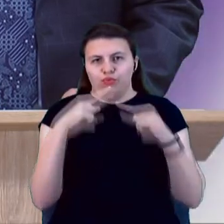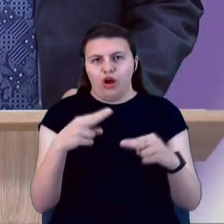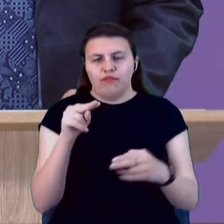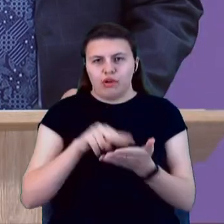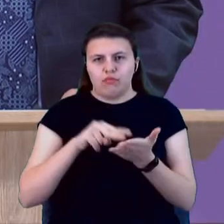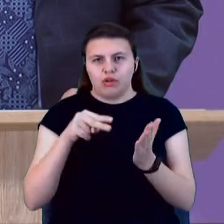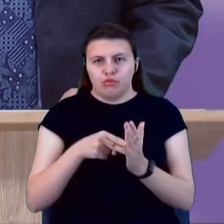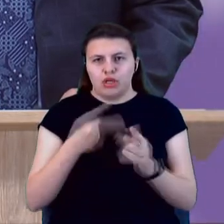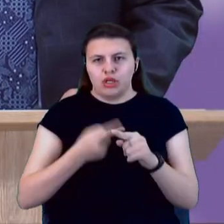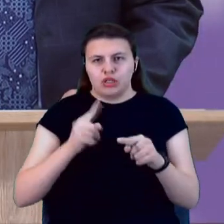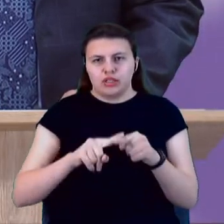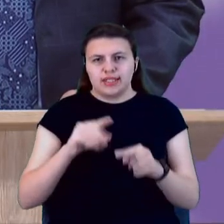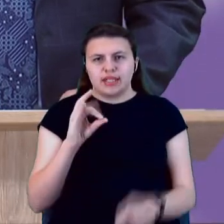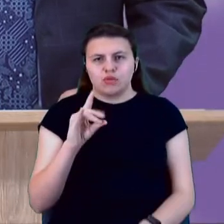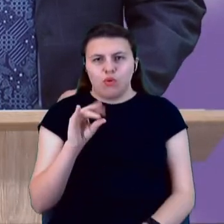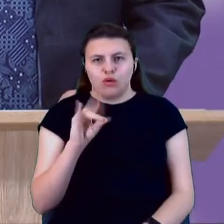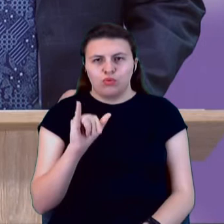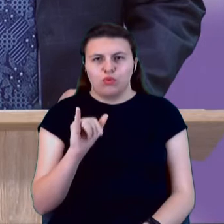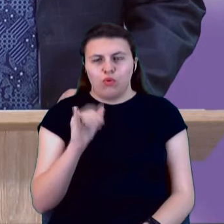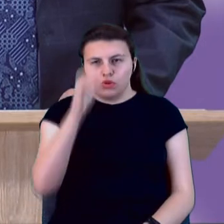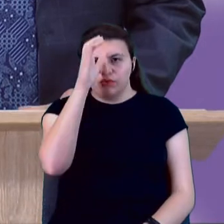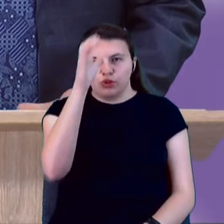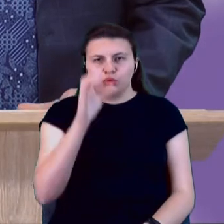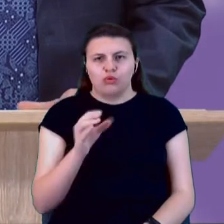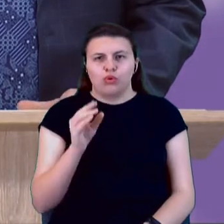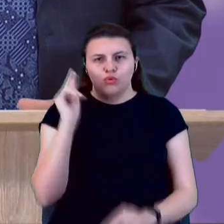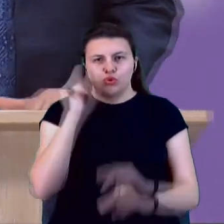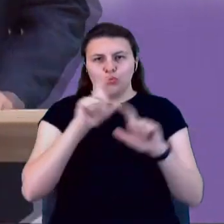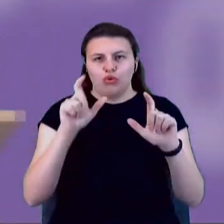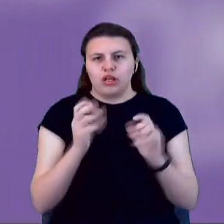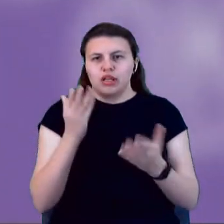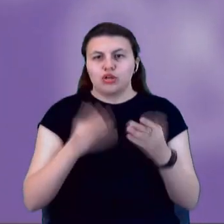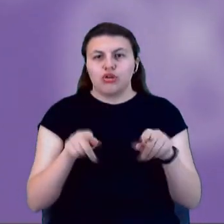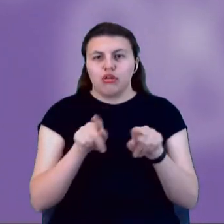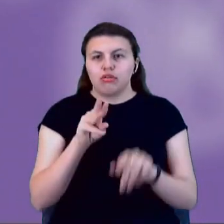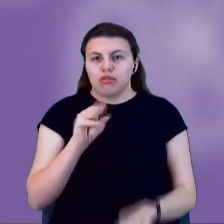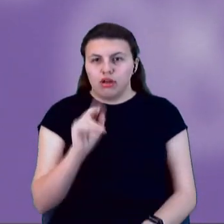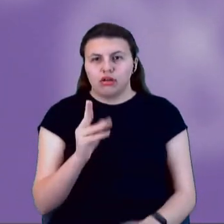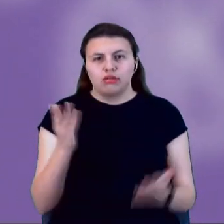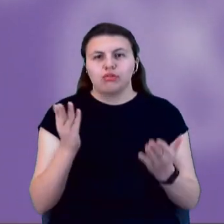саме сексуальну освіту у школах, і якщо так, то яким чином? Ваші 30 секунд.